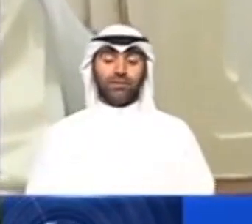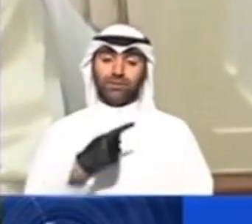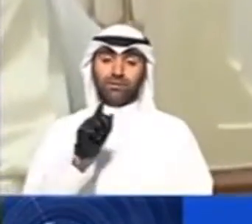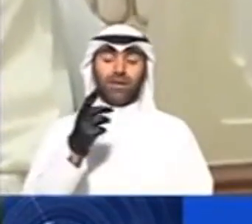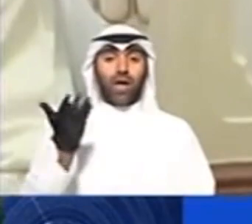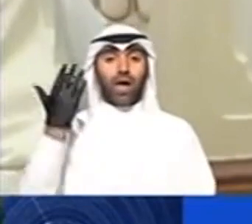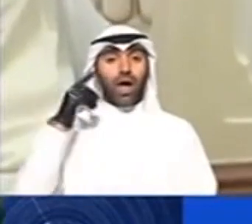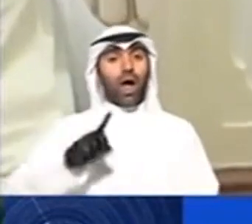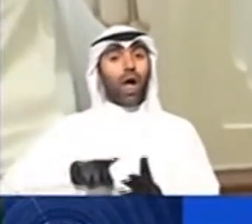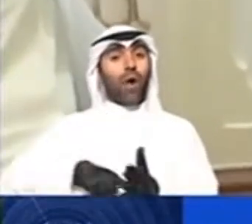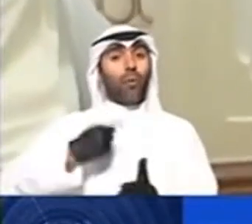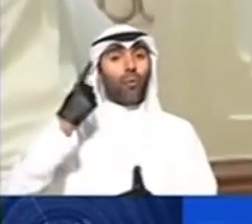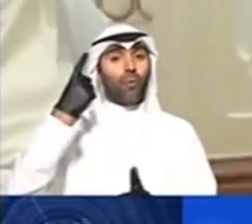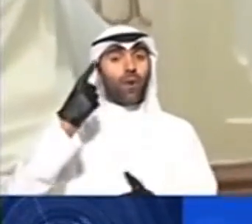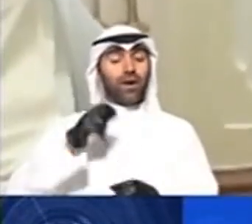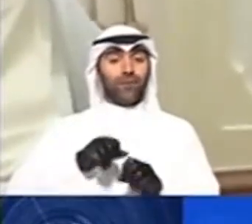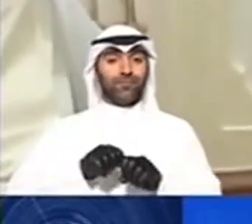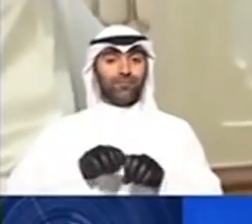الوباء في نهاية